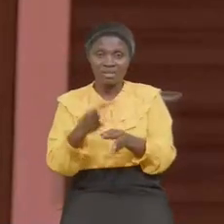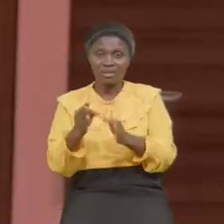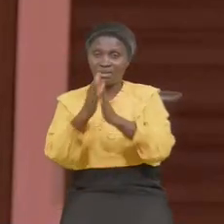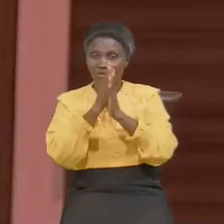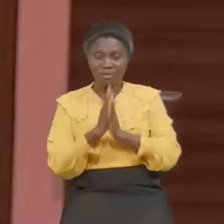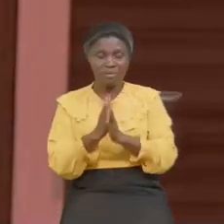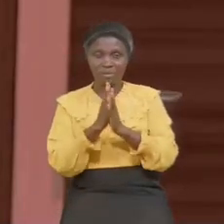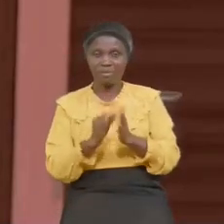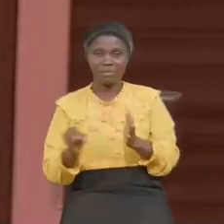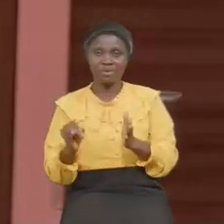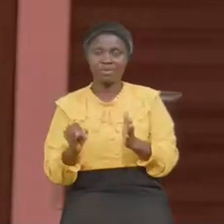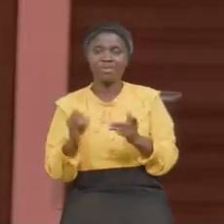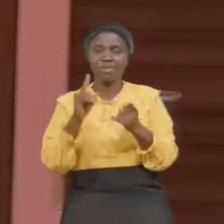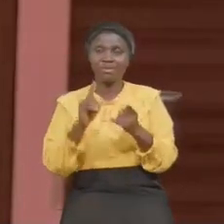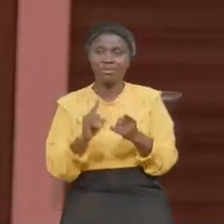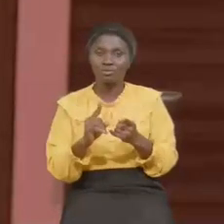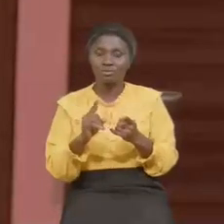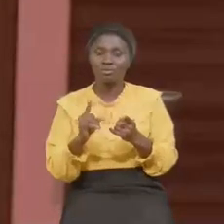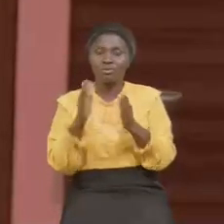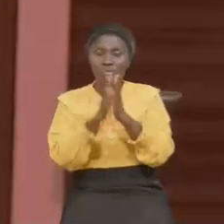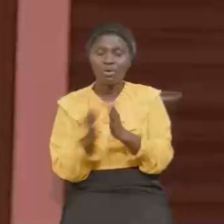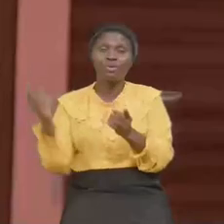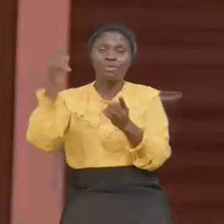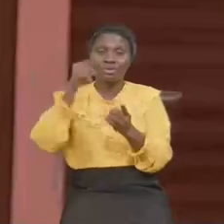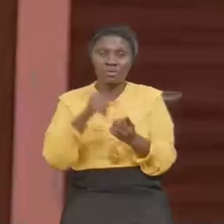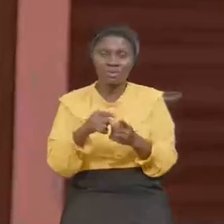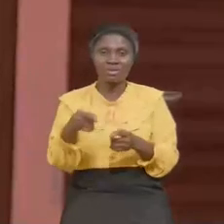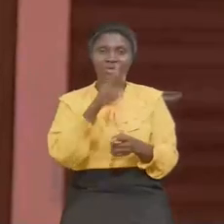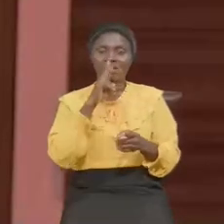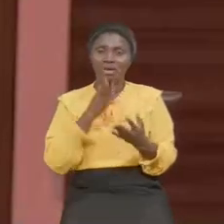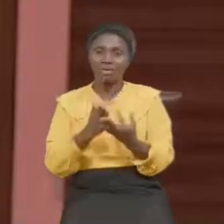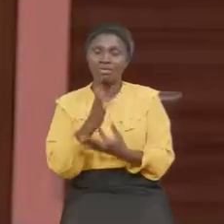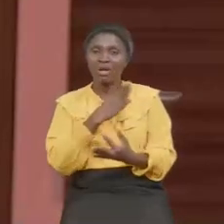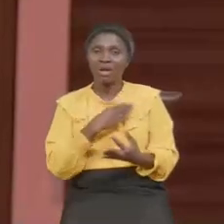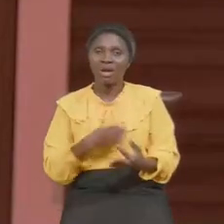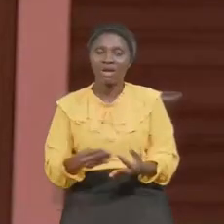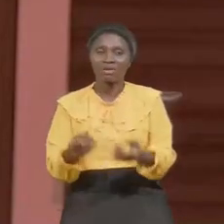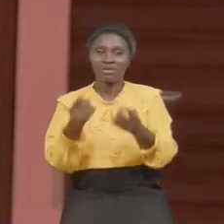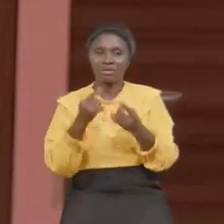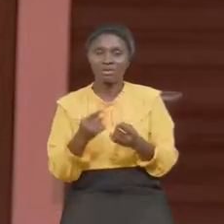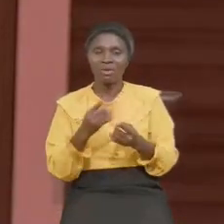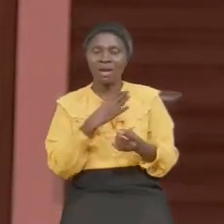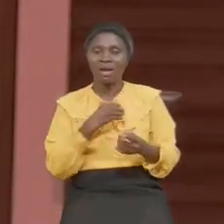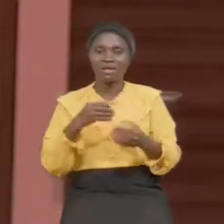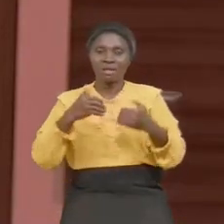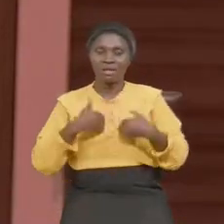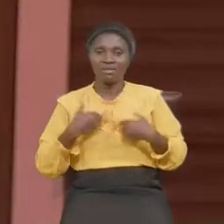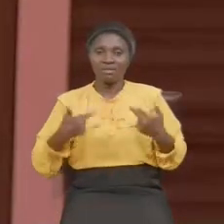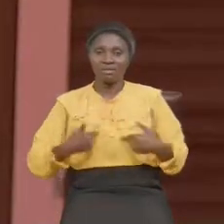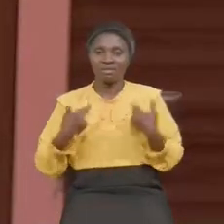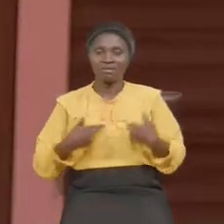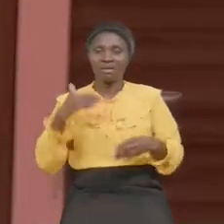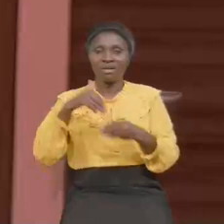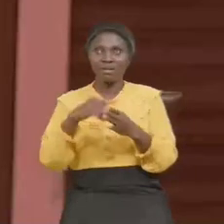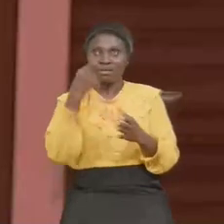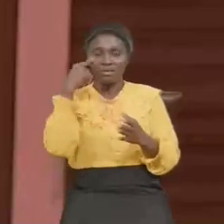au lieu de prier jusqu'à ce qu'il revienne aux yeux de Dieu, restauré et purifié et pur, il